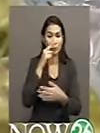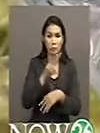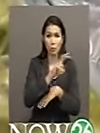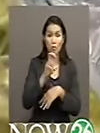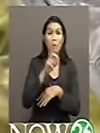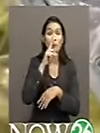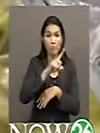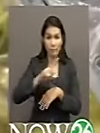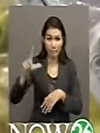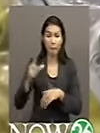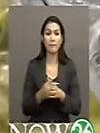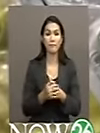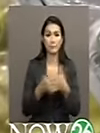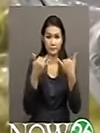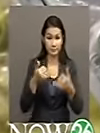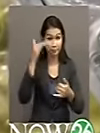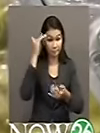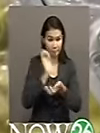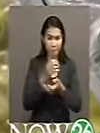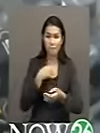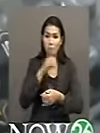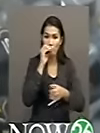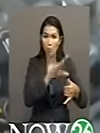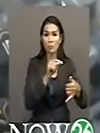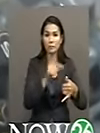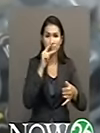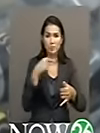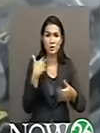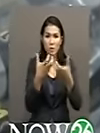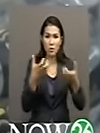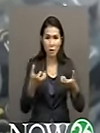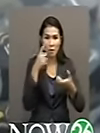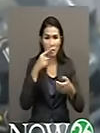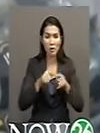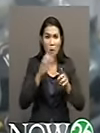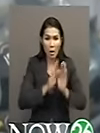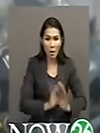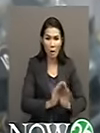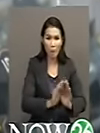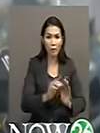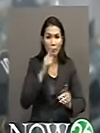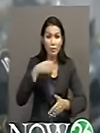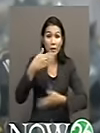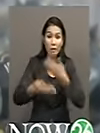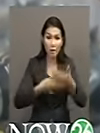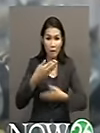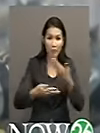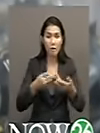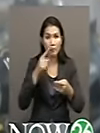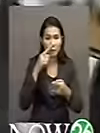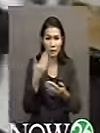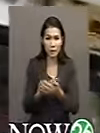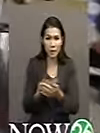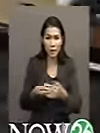200ล้านบาทค่ะเจ้าหน้าที่ก็แจ้งข้อหาร่วมกันมียาเสพติดให้โทษประเภทที่1ไว้ในครอบครองเพื่อจำหน่ายและก็ร่วมกันฟ